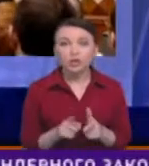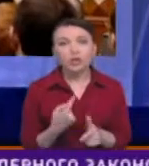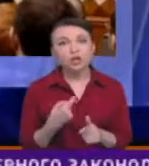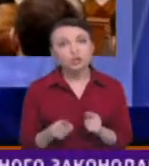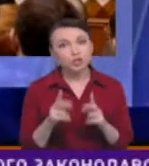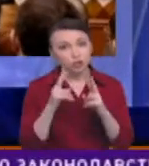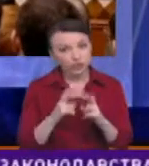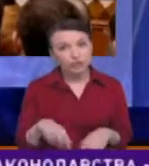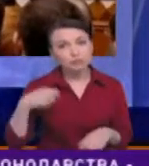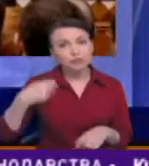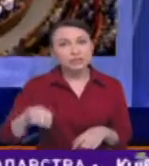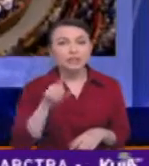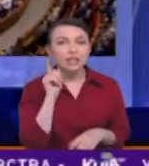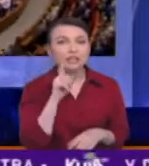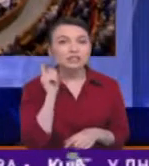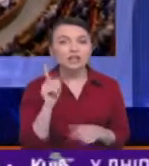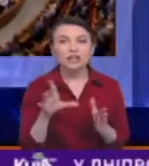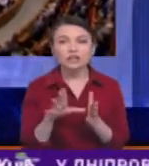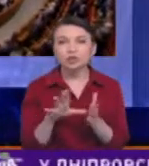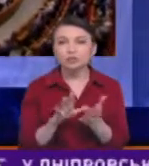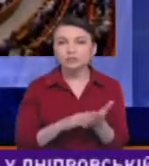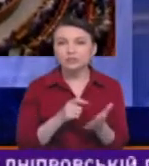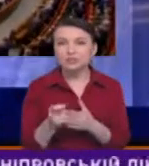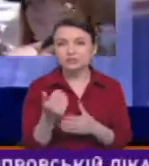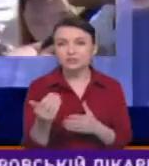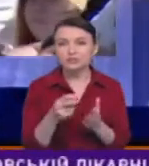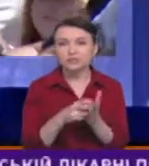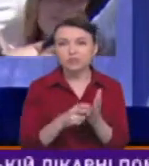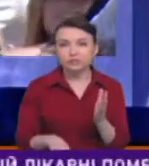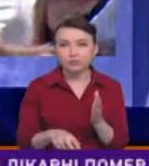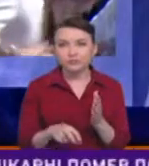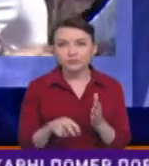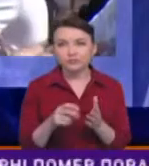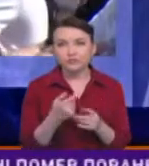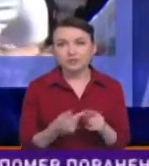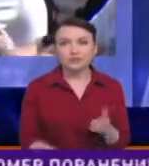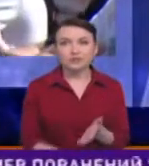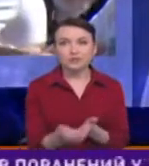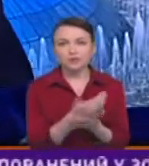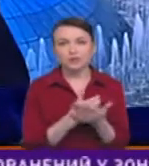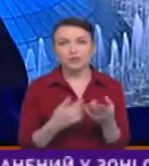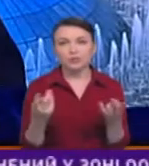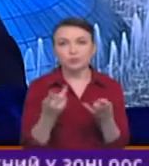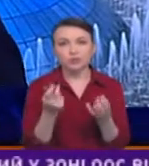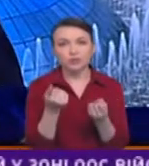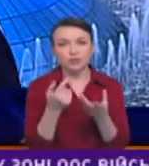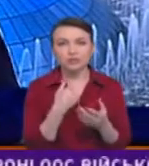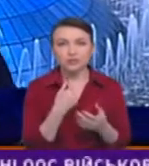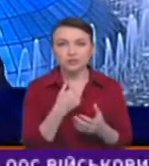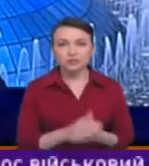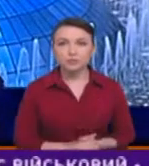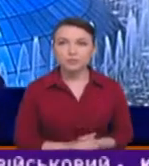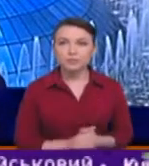розгляне президент Зеленський електронну петицію за його відставку, яка сьогодні набрала необхідну кількість голосів? Тим не